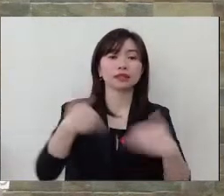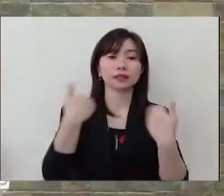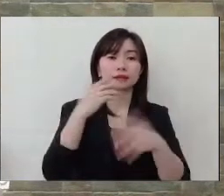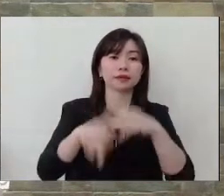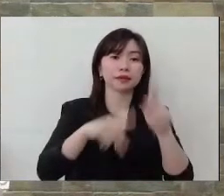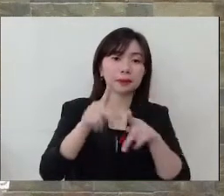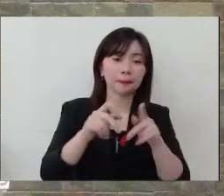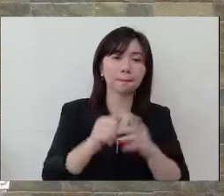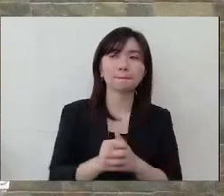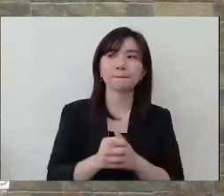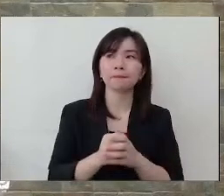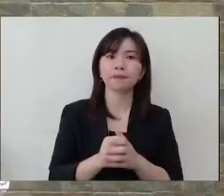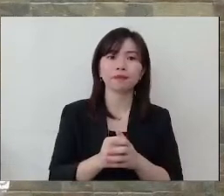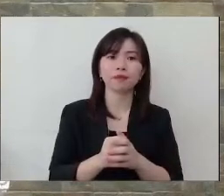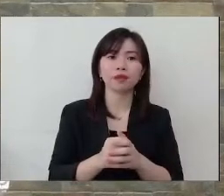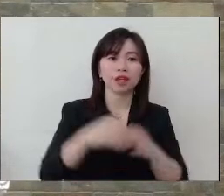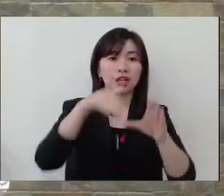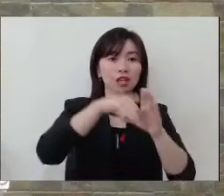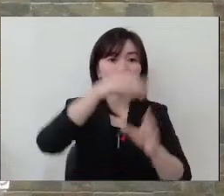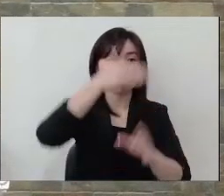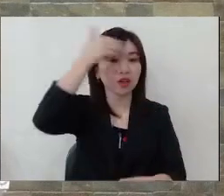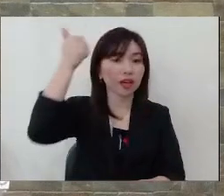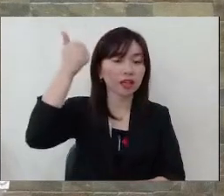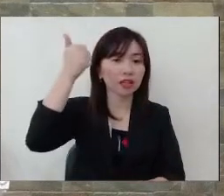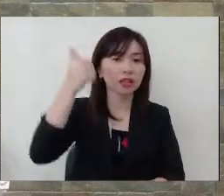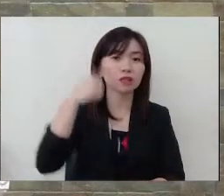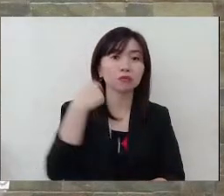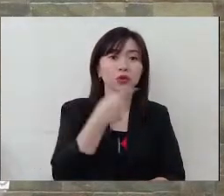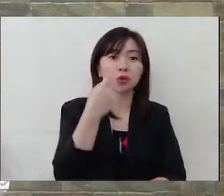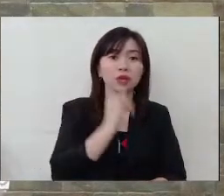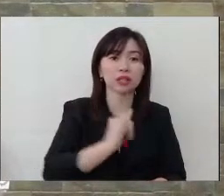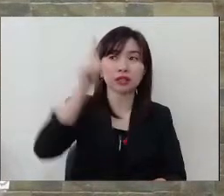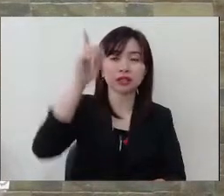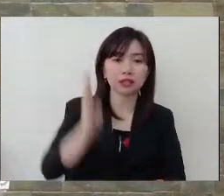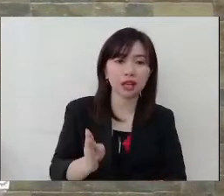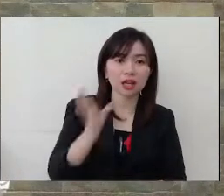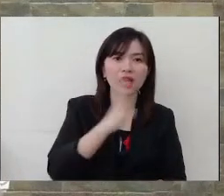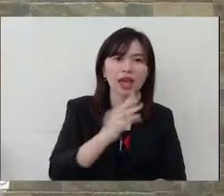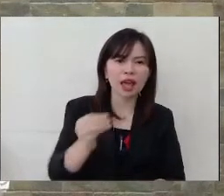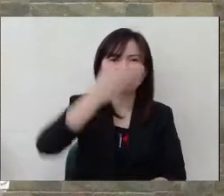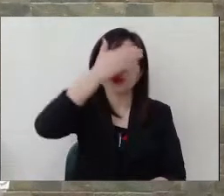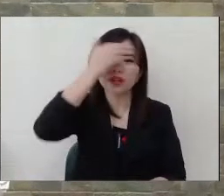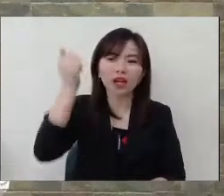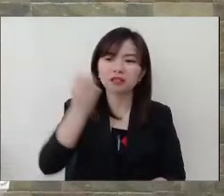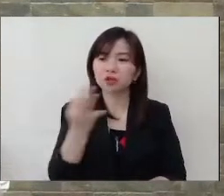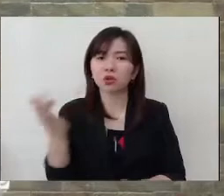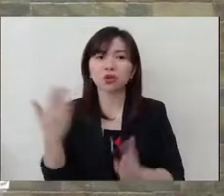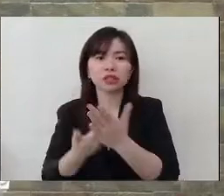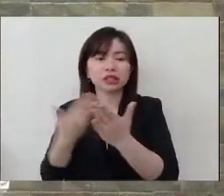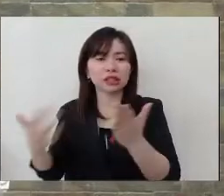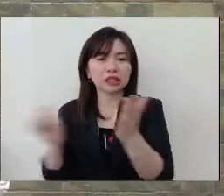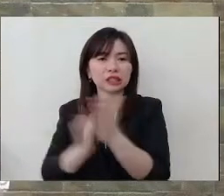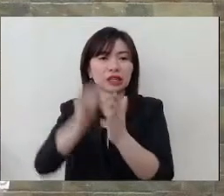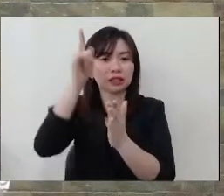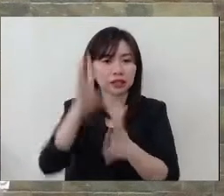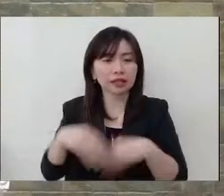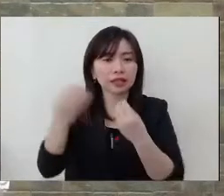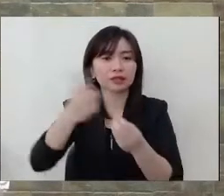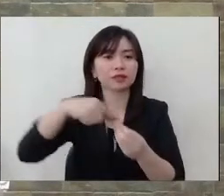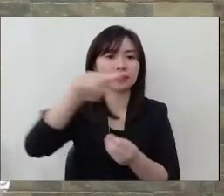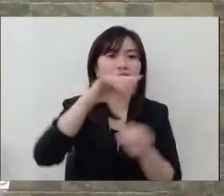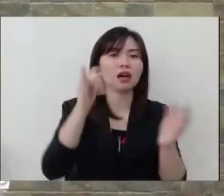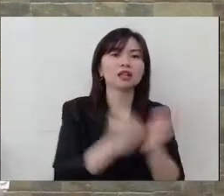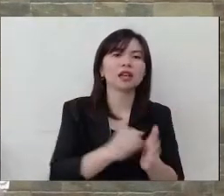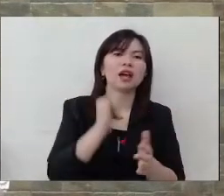this morning, ang pagkalimot kung sino ang Diyos at ang mga bagay na ginawa ng Diyos sa buhay natin, isa yan sa